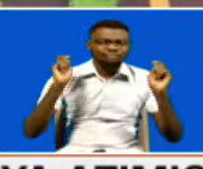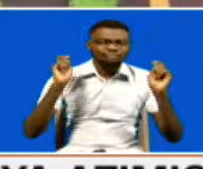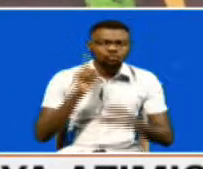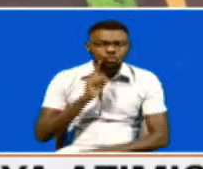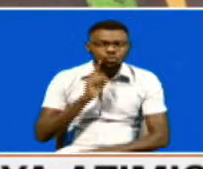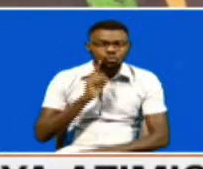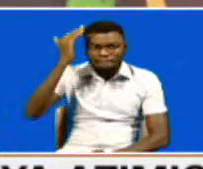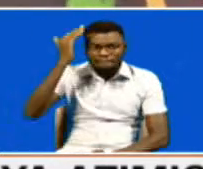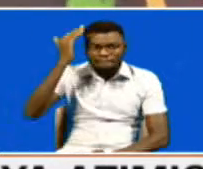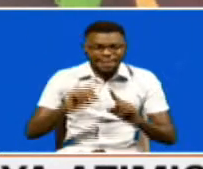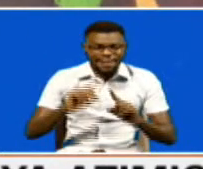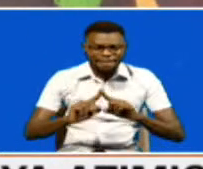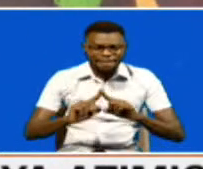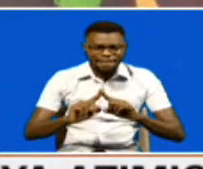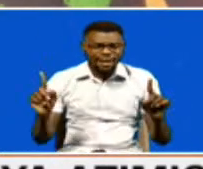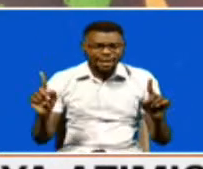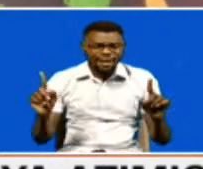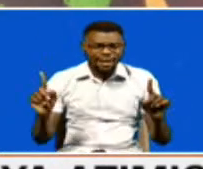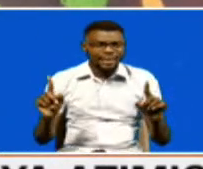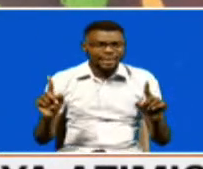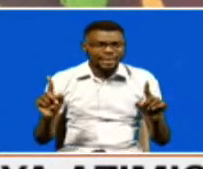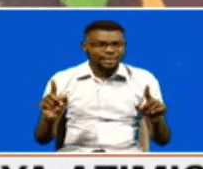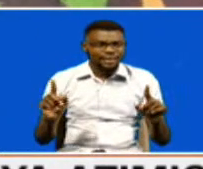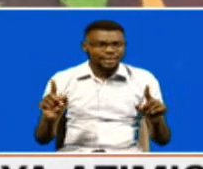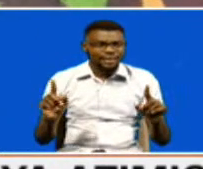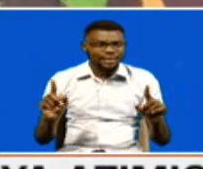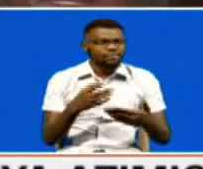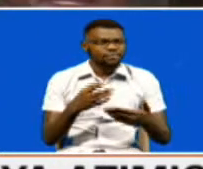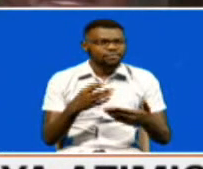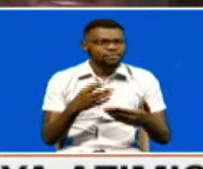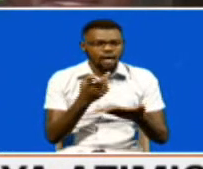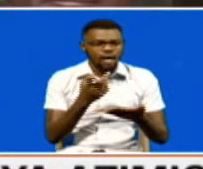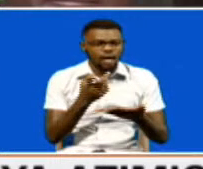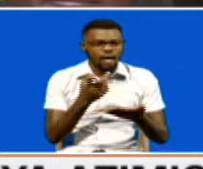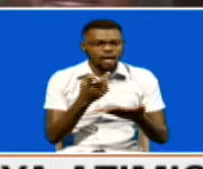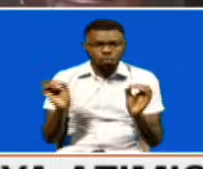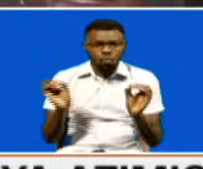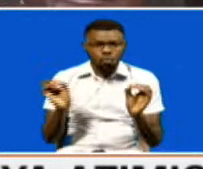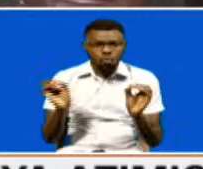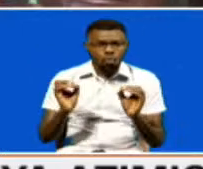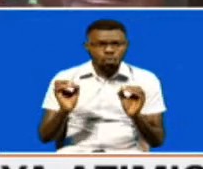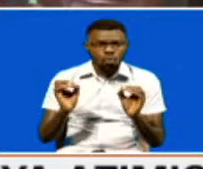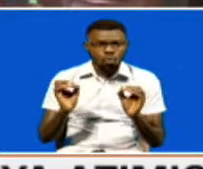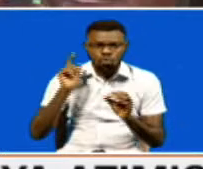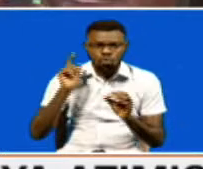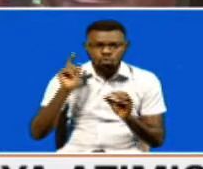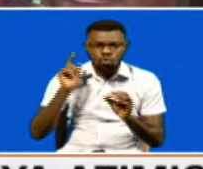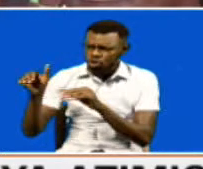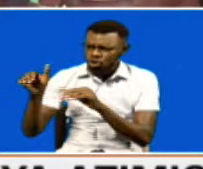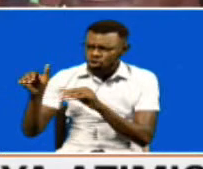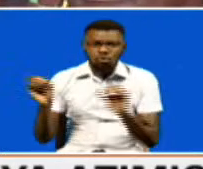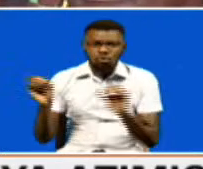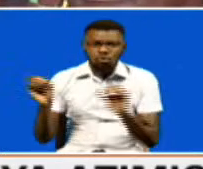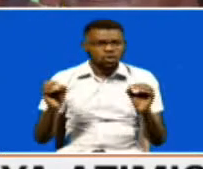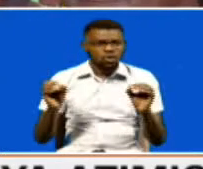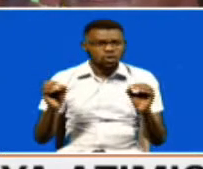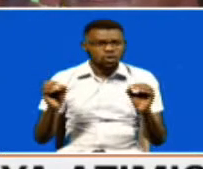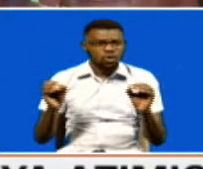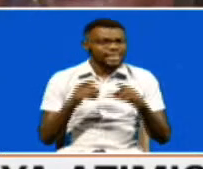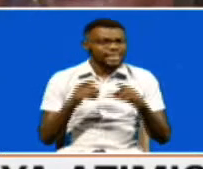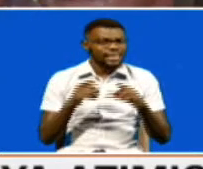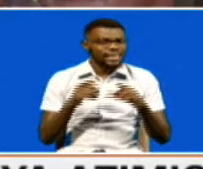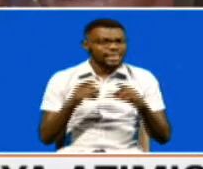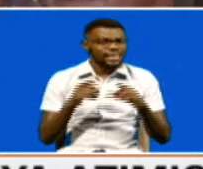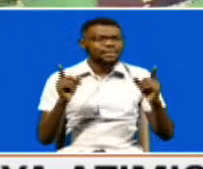Jumatatu, lakini hakuna hata mmoja kati yao aliyekidhi matakwa ya sheria ya utaratibu wa umma, huku